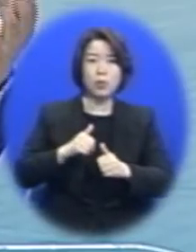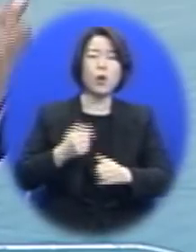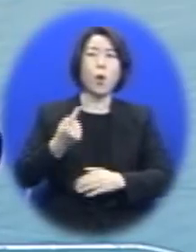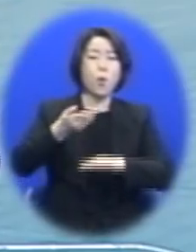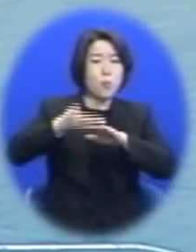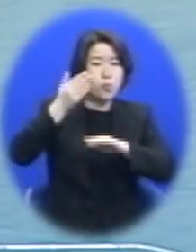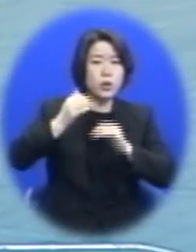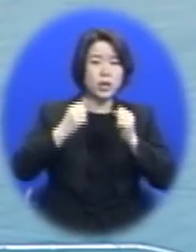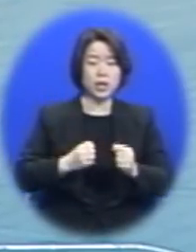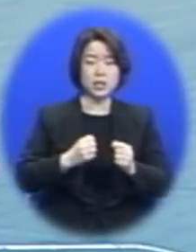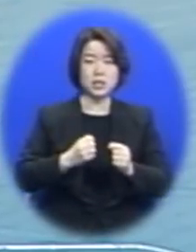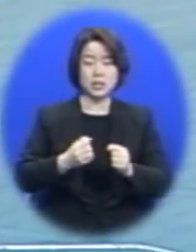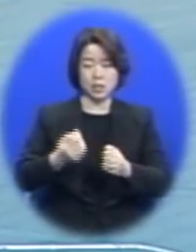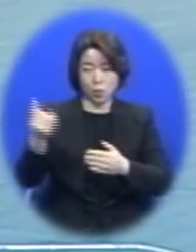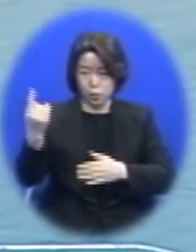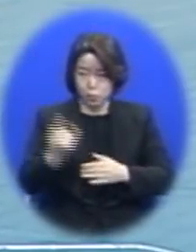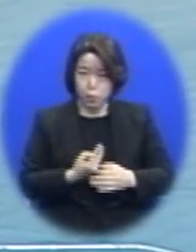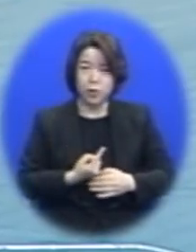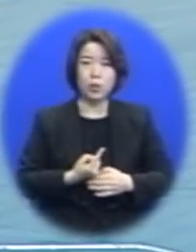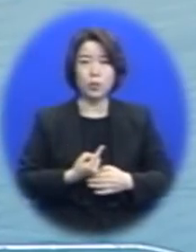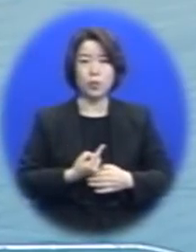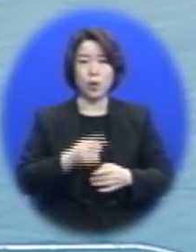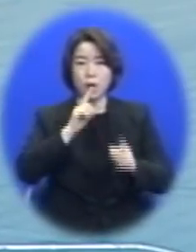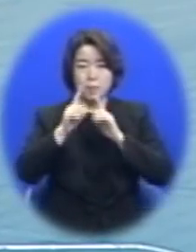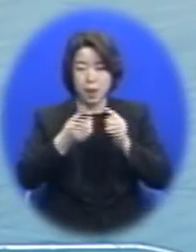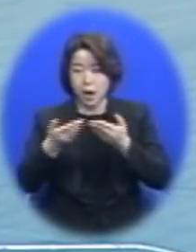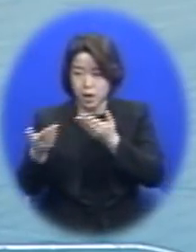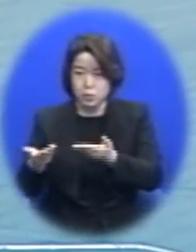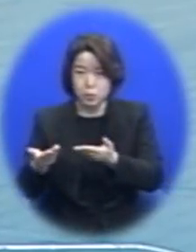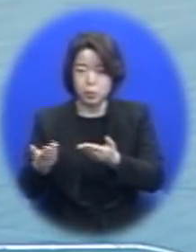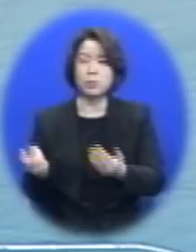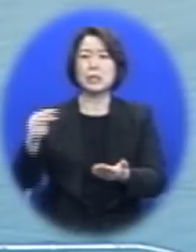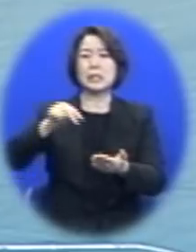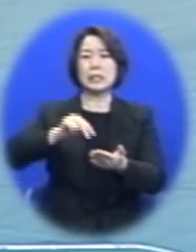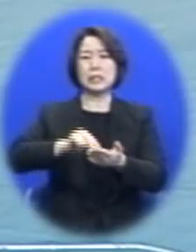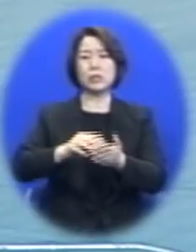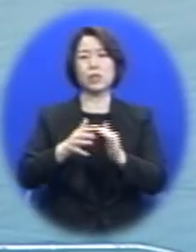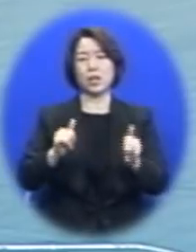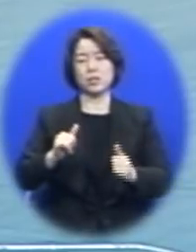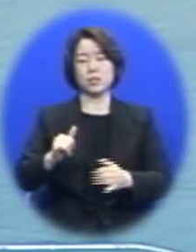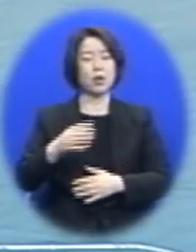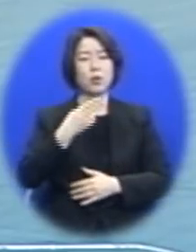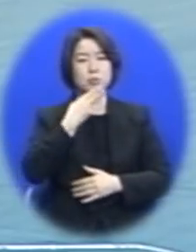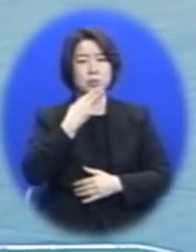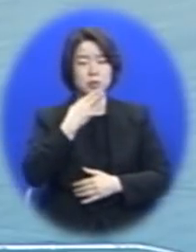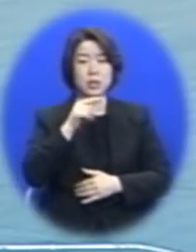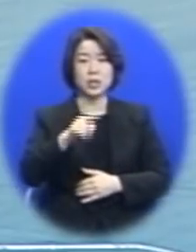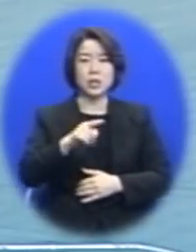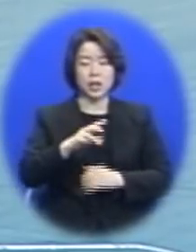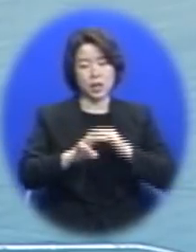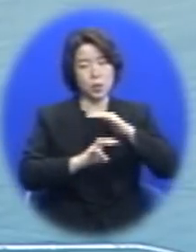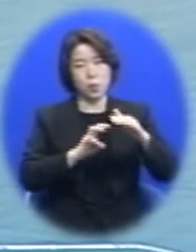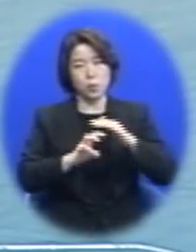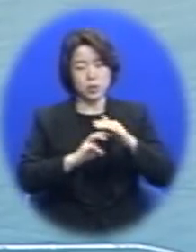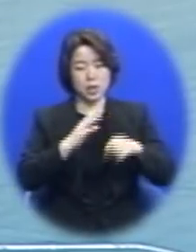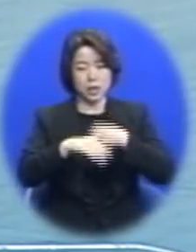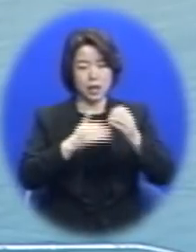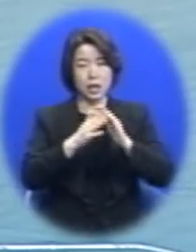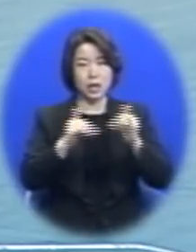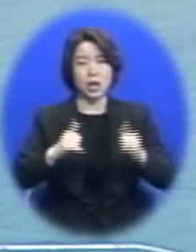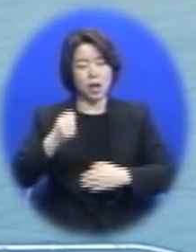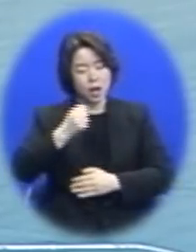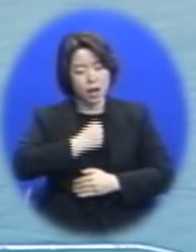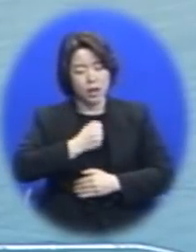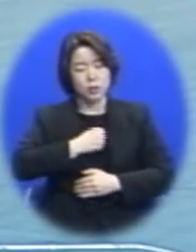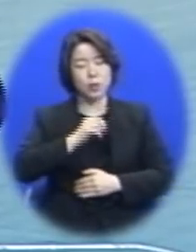돌아오라 할지라도 일어나는 자가 하나도 없도다 이것이 호세아 선지자의 애통 암 이었어요